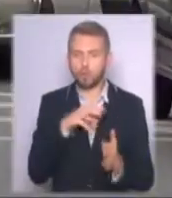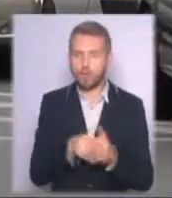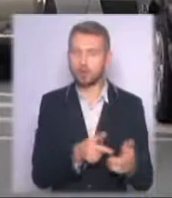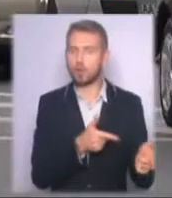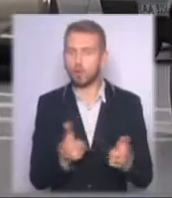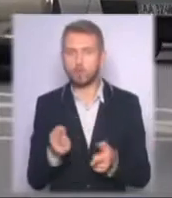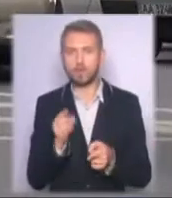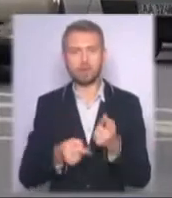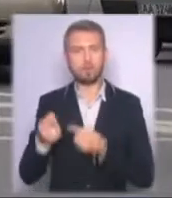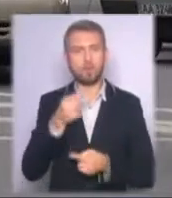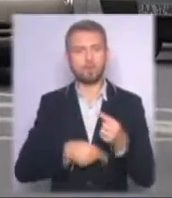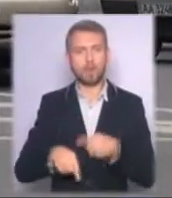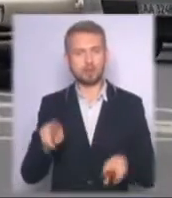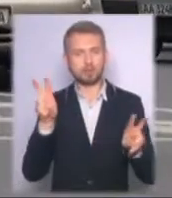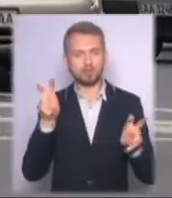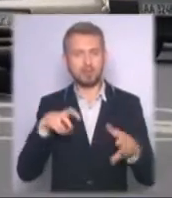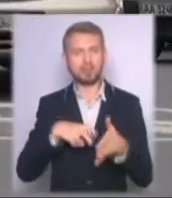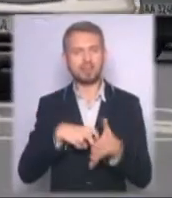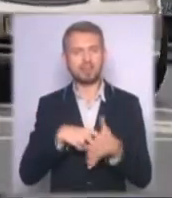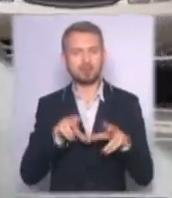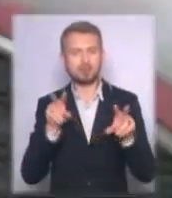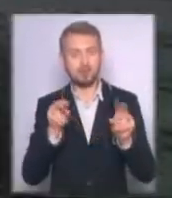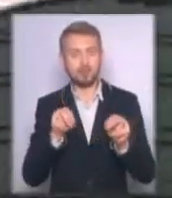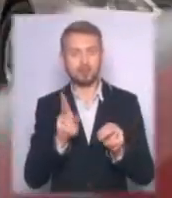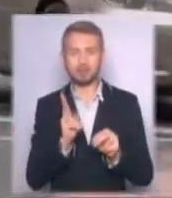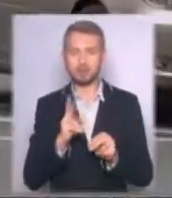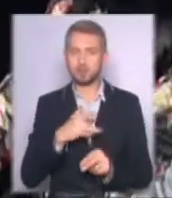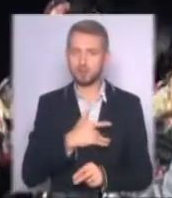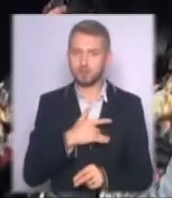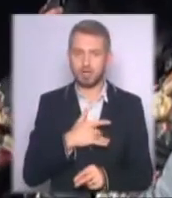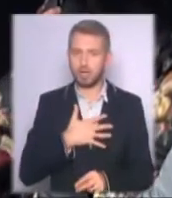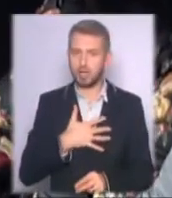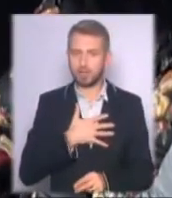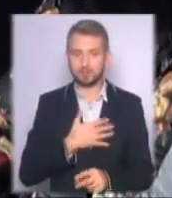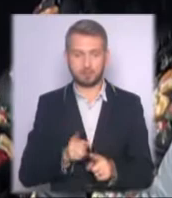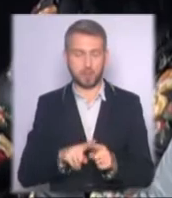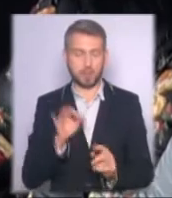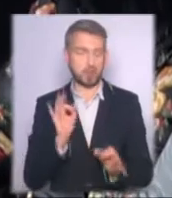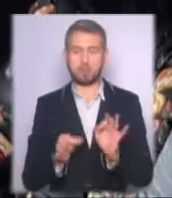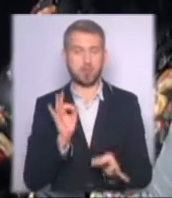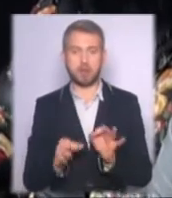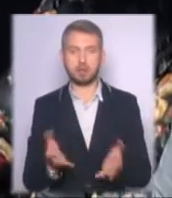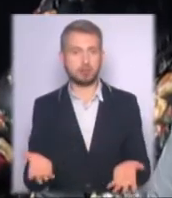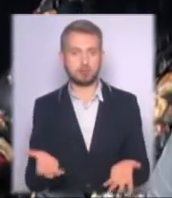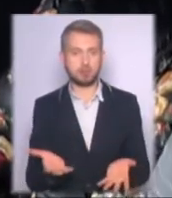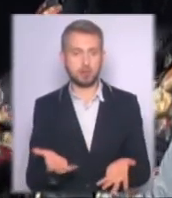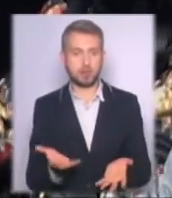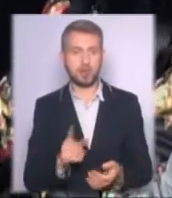Втім, повернення так званих листів щастя дехто очікує з побоюванням. Це нормально. Вот.